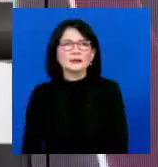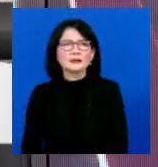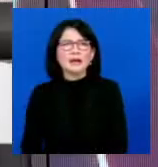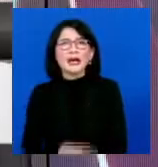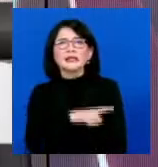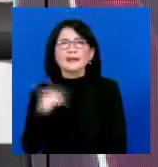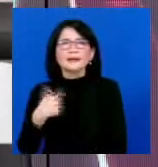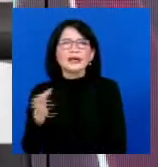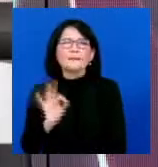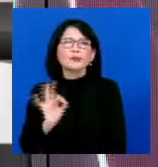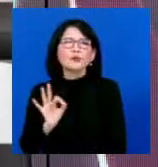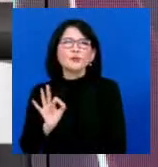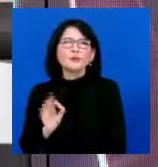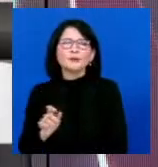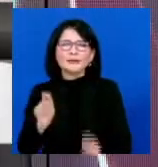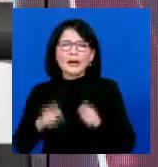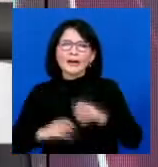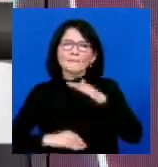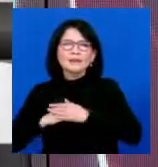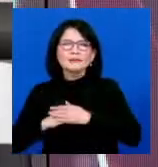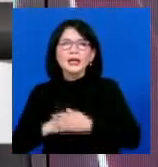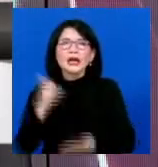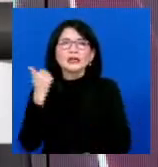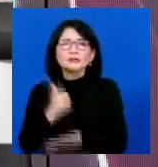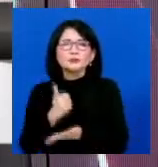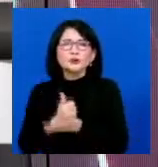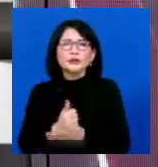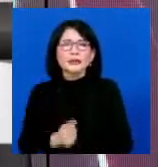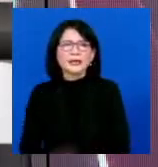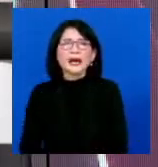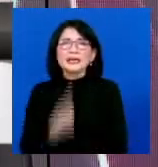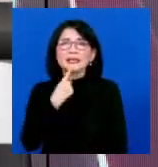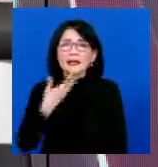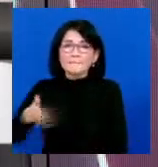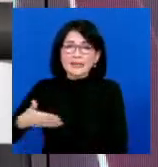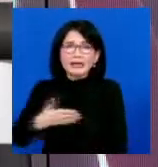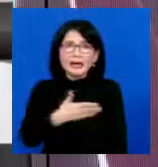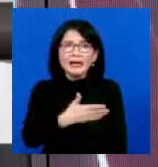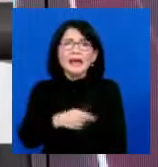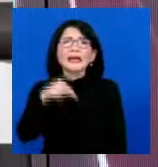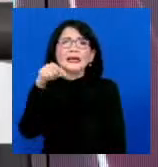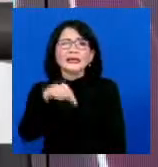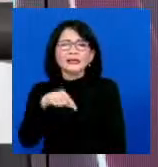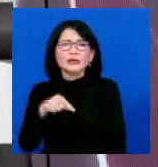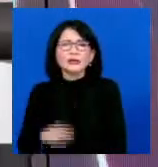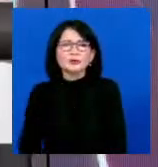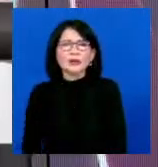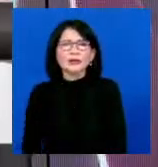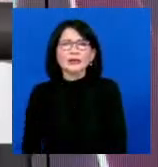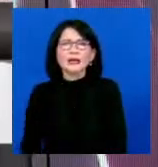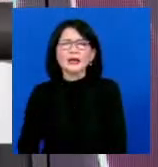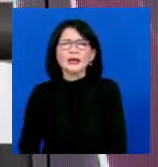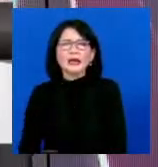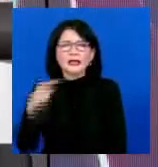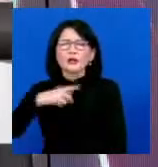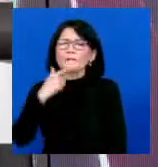belum digunakan secara maksimal mungkin para sesungguhnya kalau bicara tentangi perikanan meluku ini adalah emas biru buat